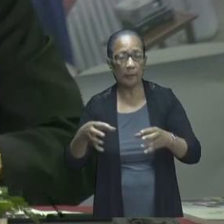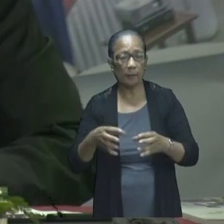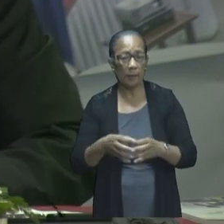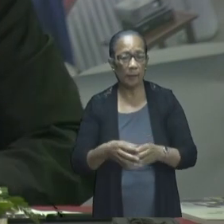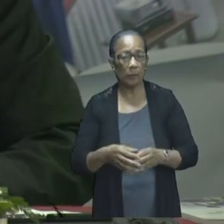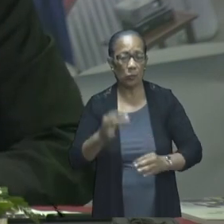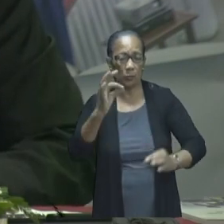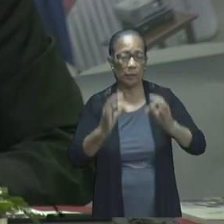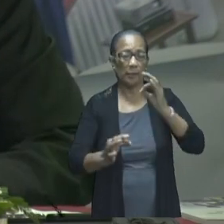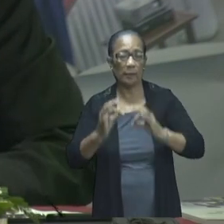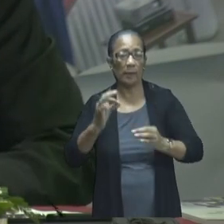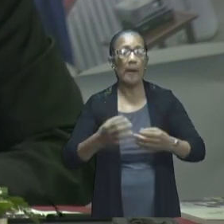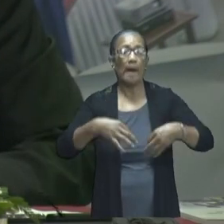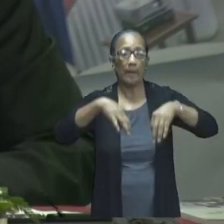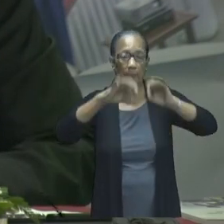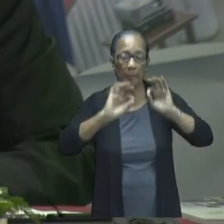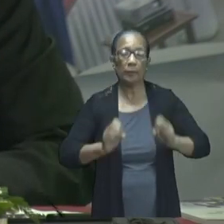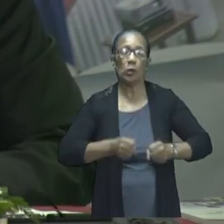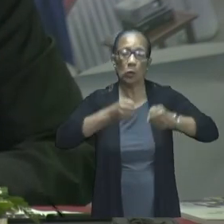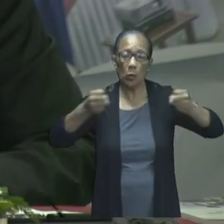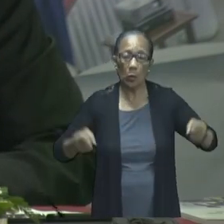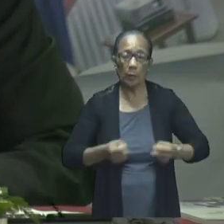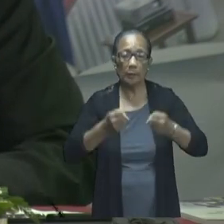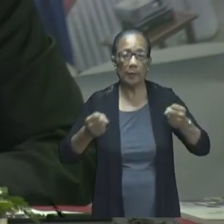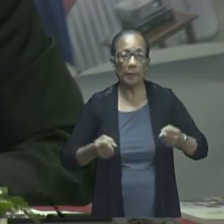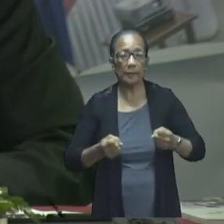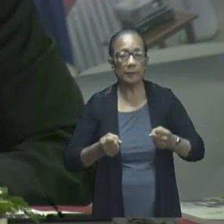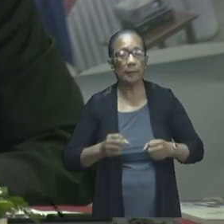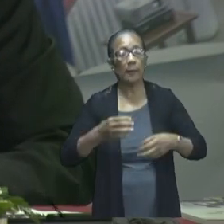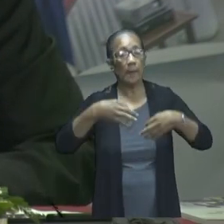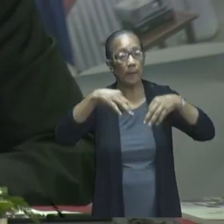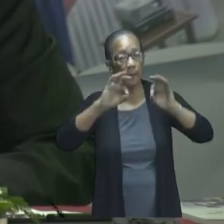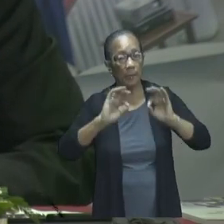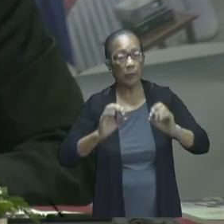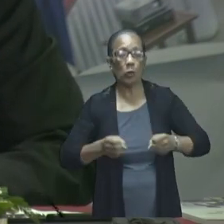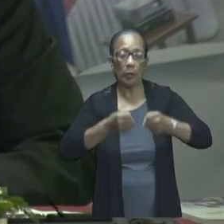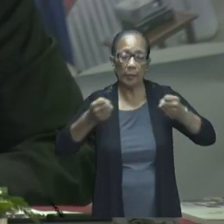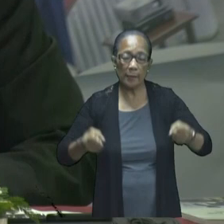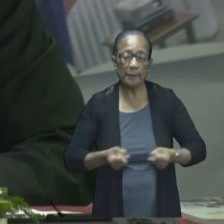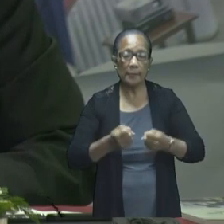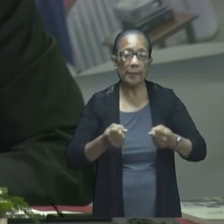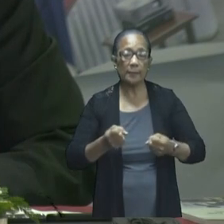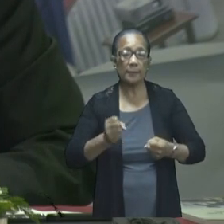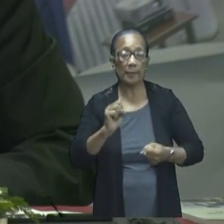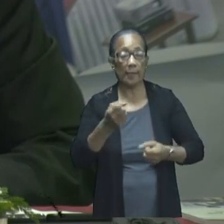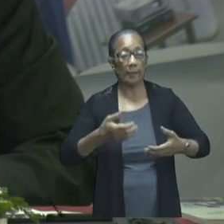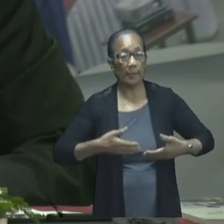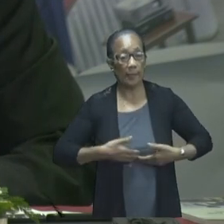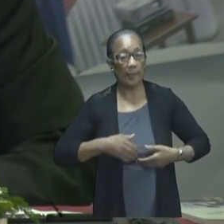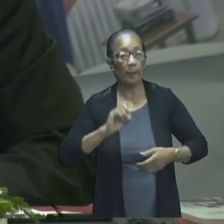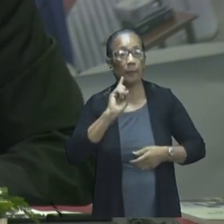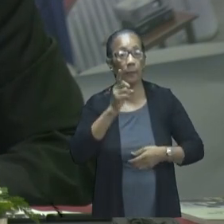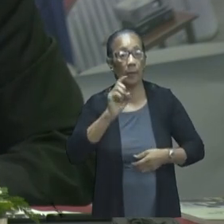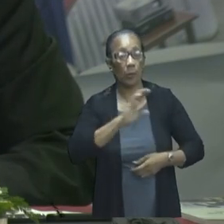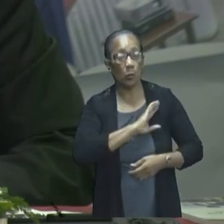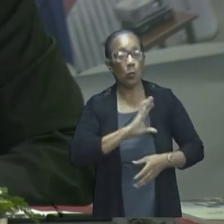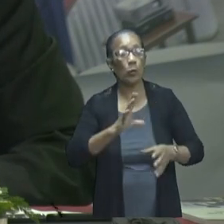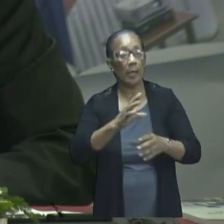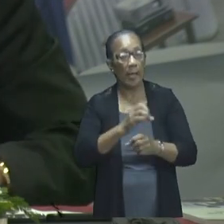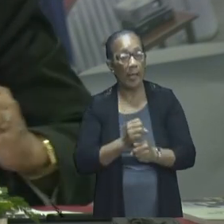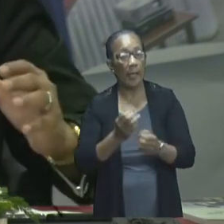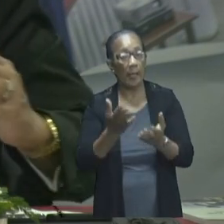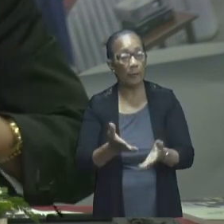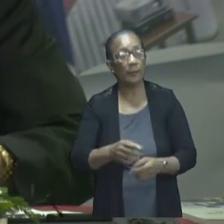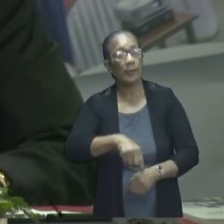rechters aanbieden organisatie en kreeg het openbaar ministerie van beter organisatie kan krijgen maar ook zorgdragen dat er